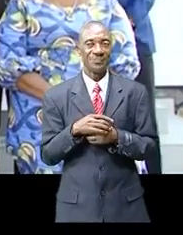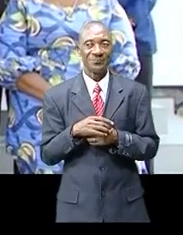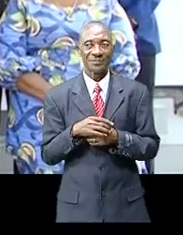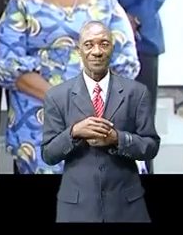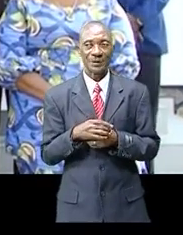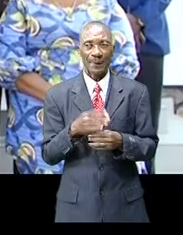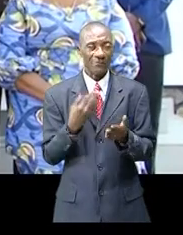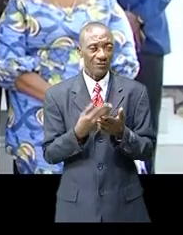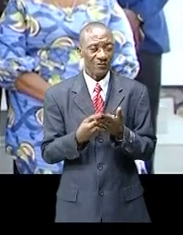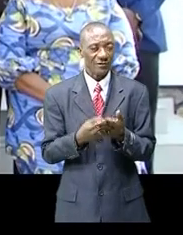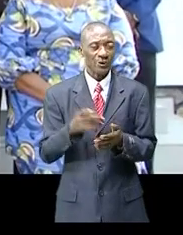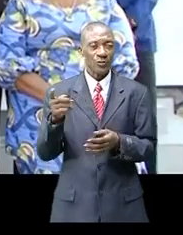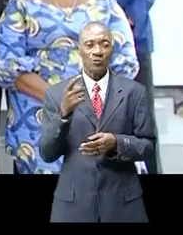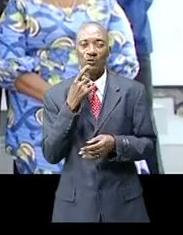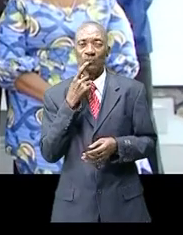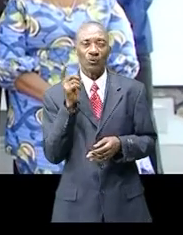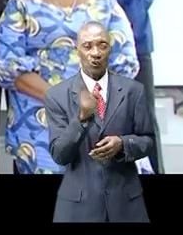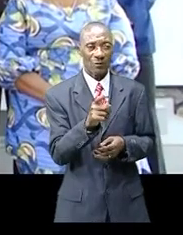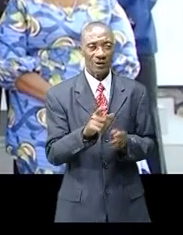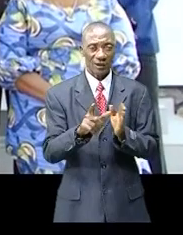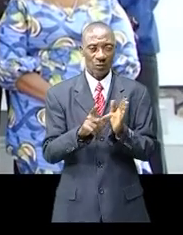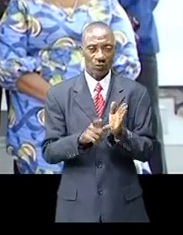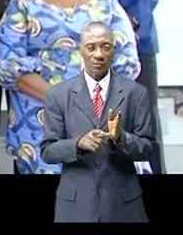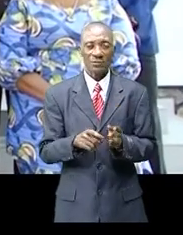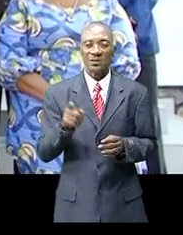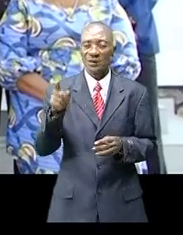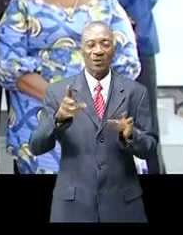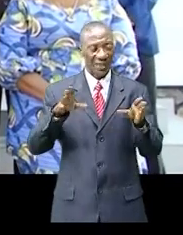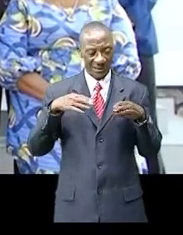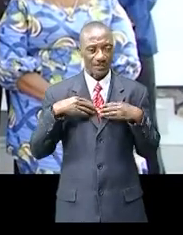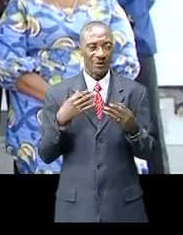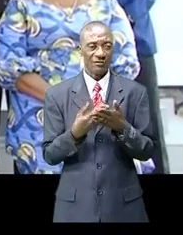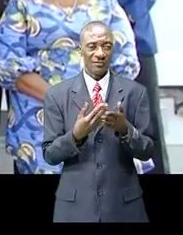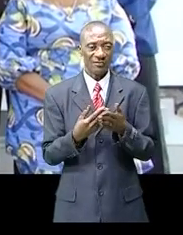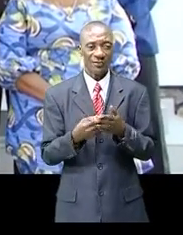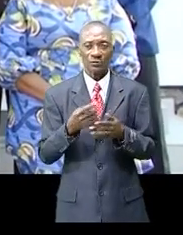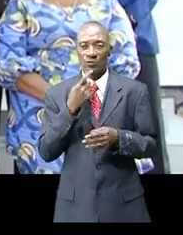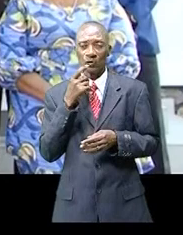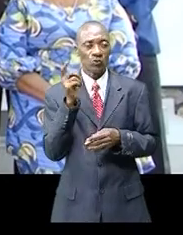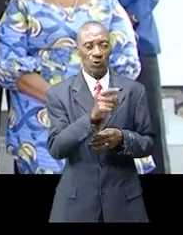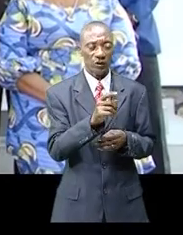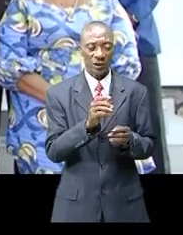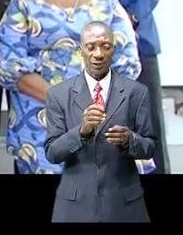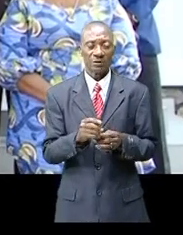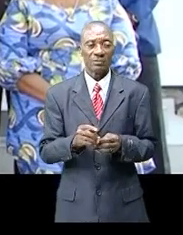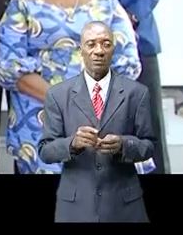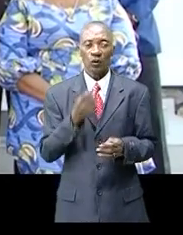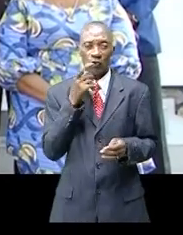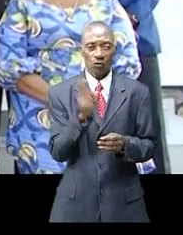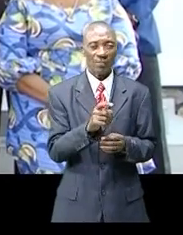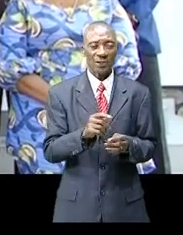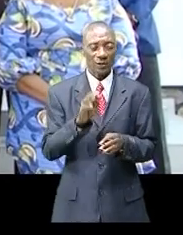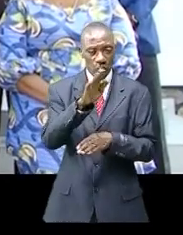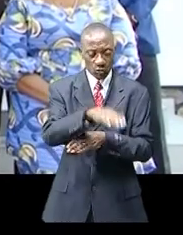lui instruise en procédure d'urgence, il a accepté cette procédure-là. Il a donné l'ordre que dès ce soir, qu'il mette en